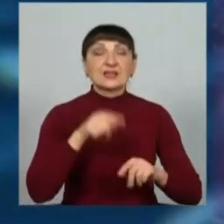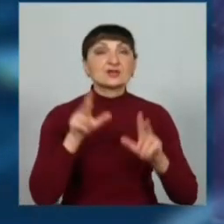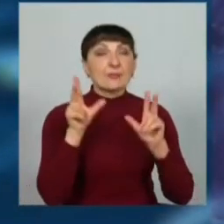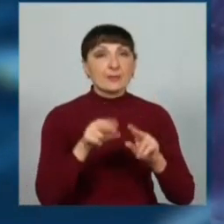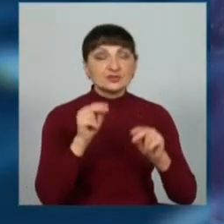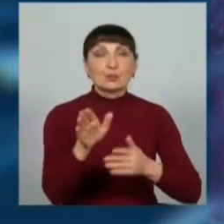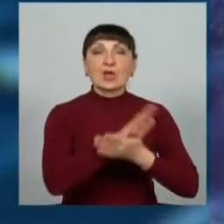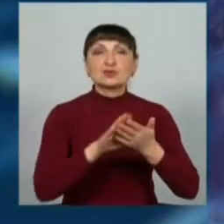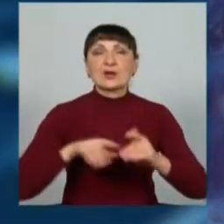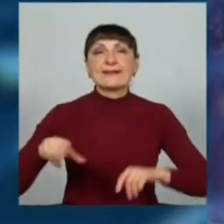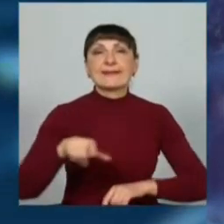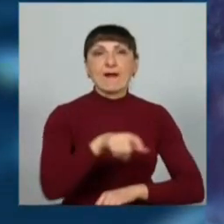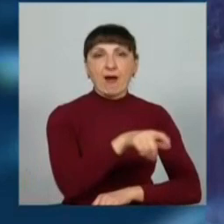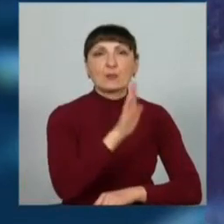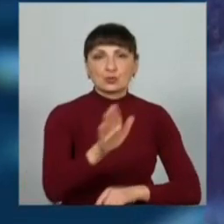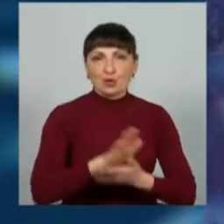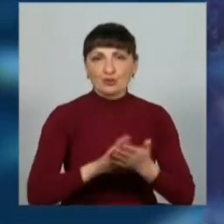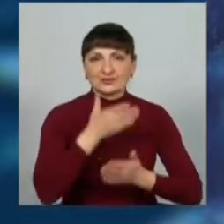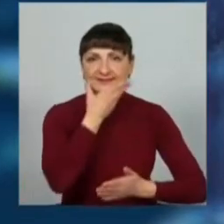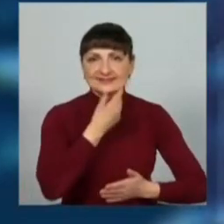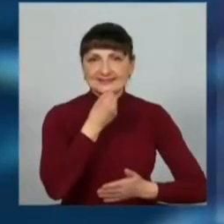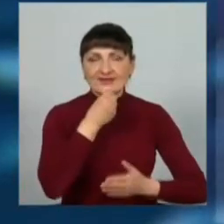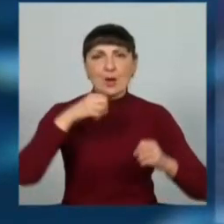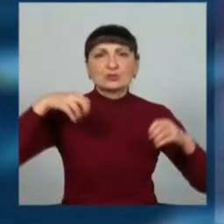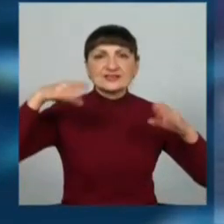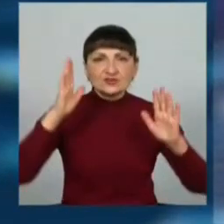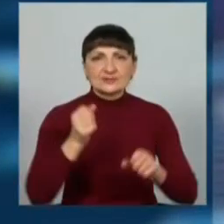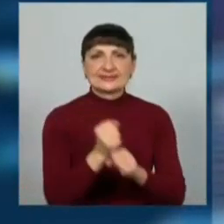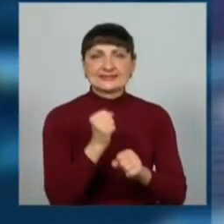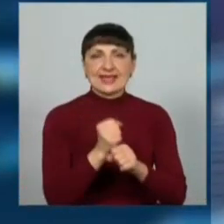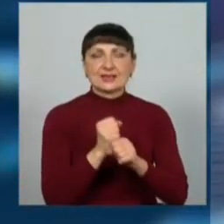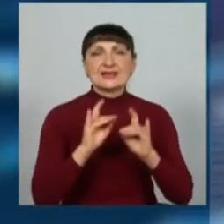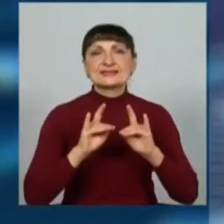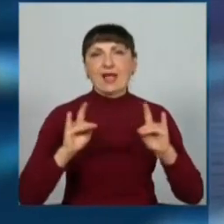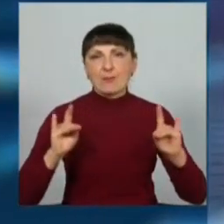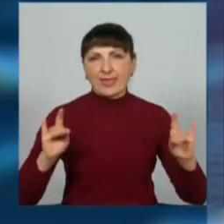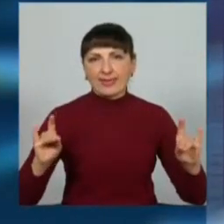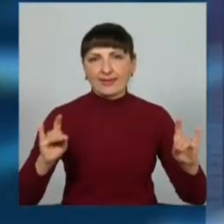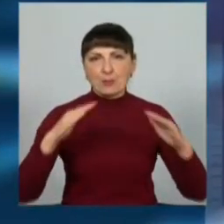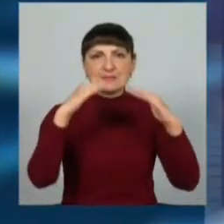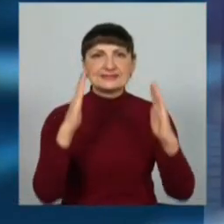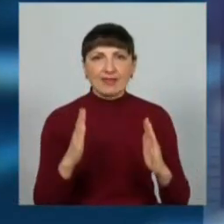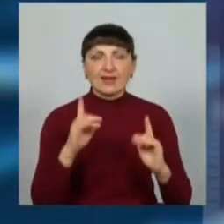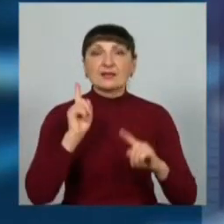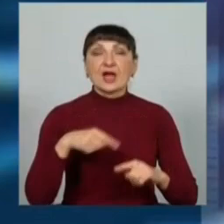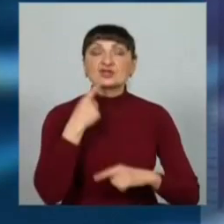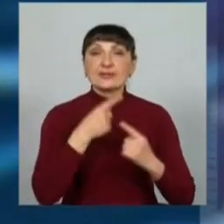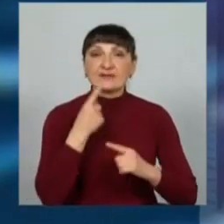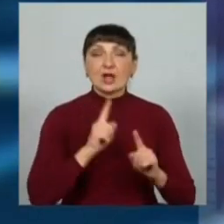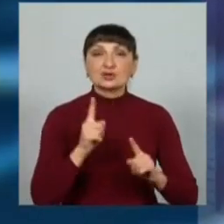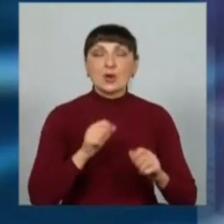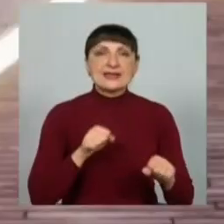ей очистить русло реки Большая Алма-Атинка, провести освещение и установить там скамейки и беседки. Также они добавили, что